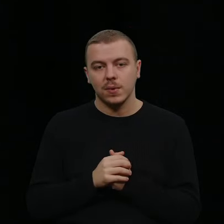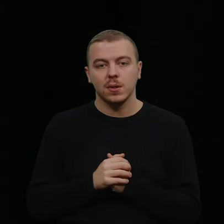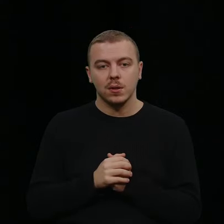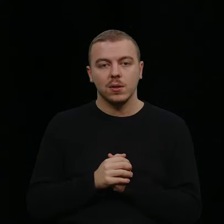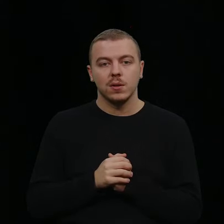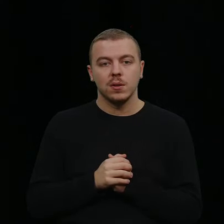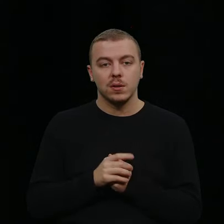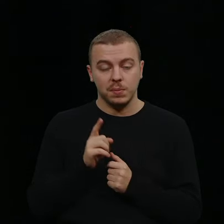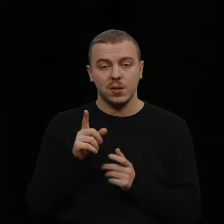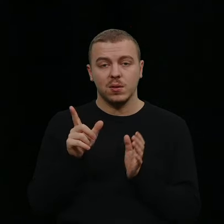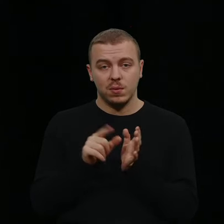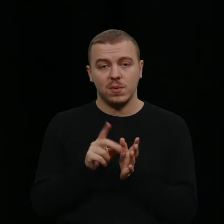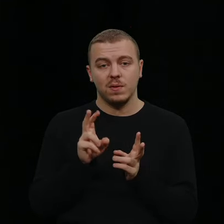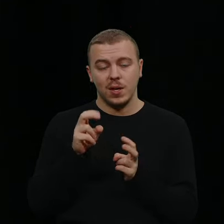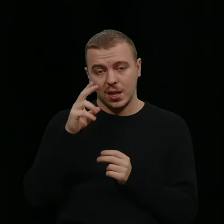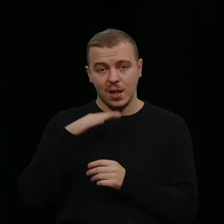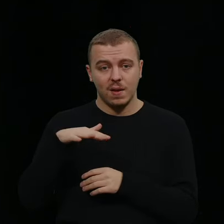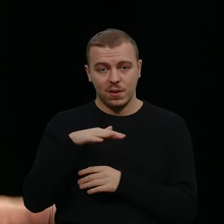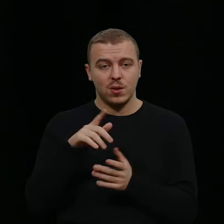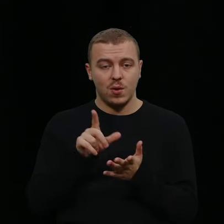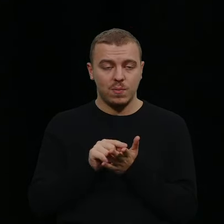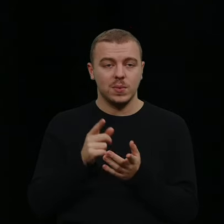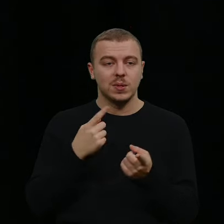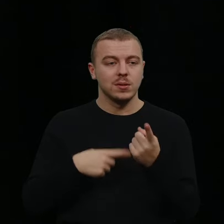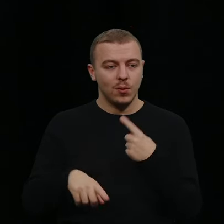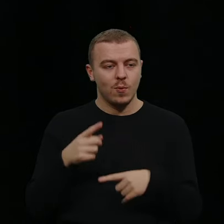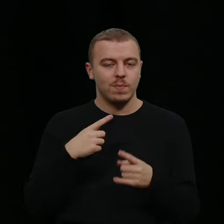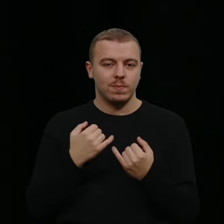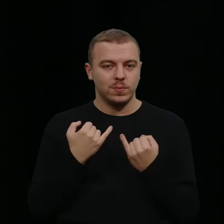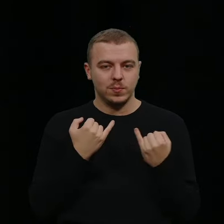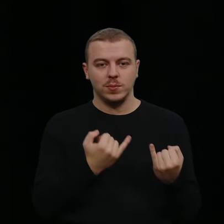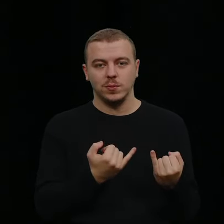tu turi tai tėviniai arba tiem